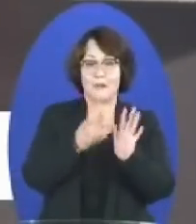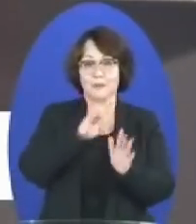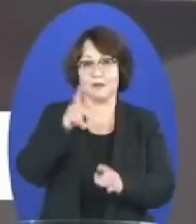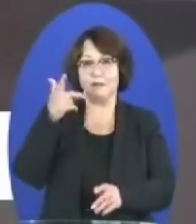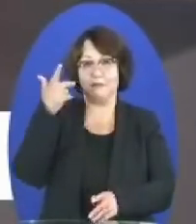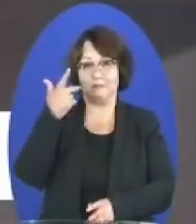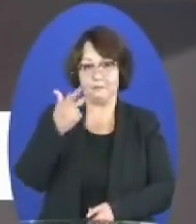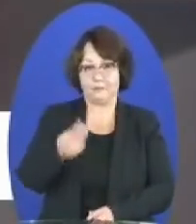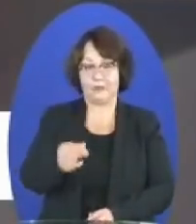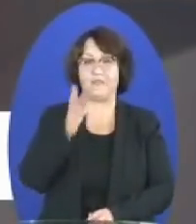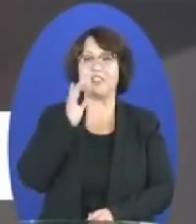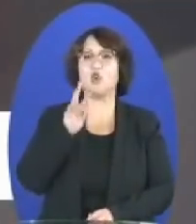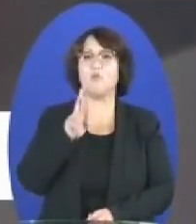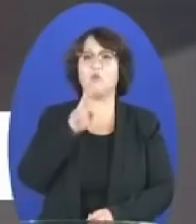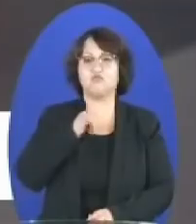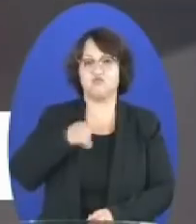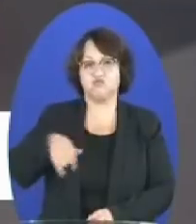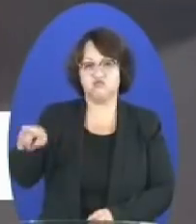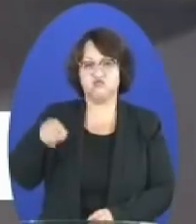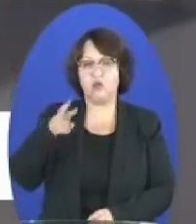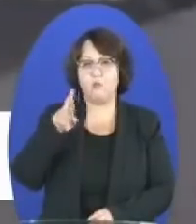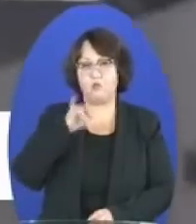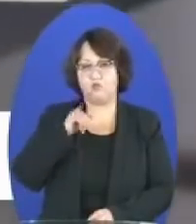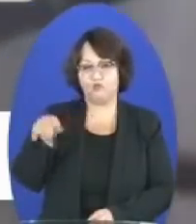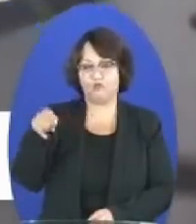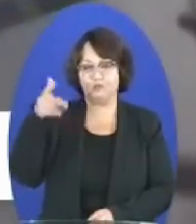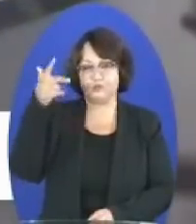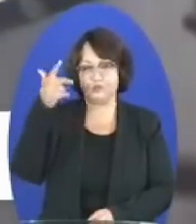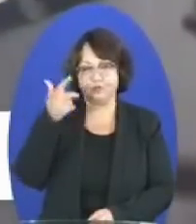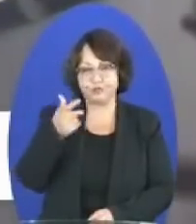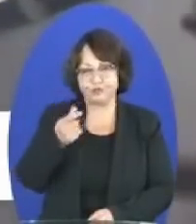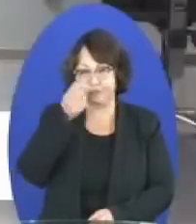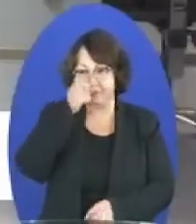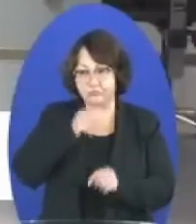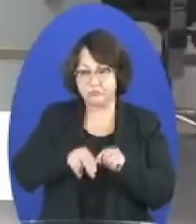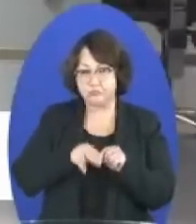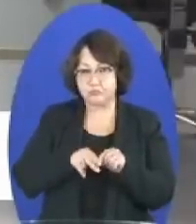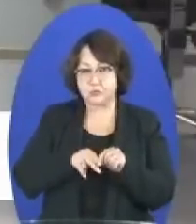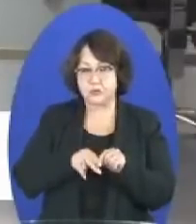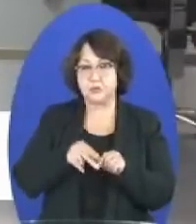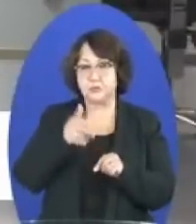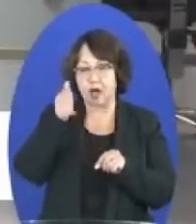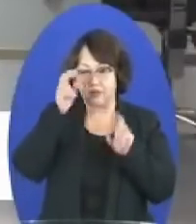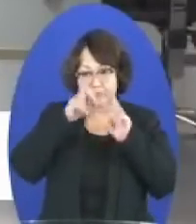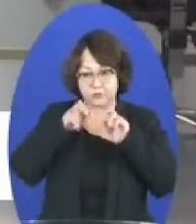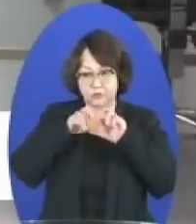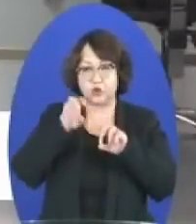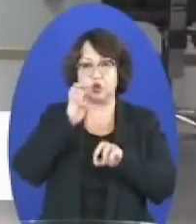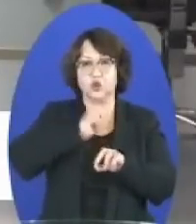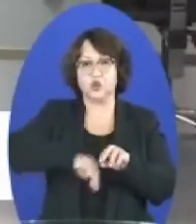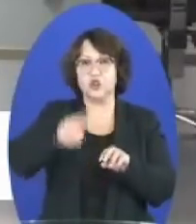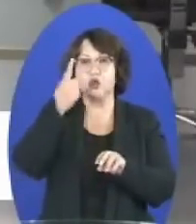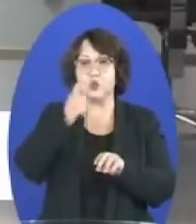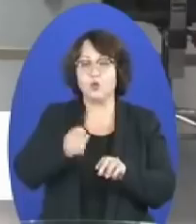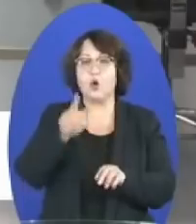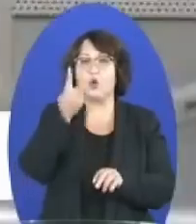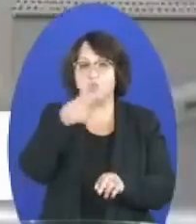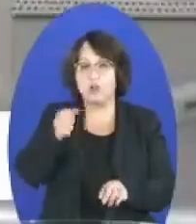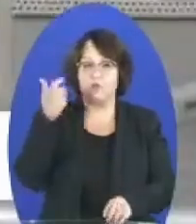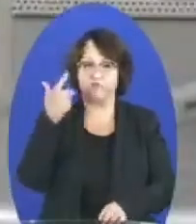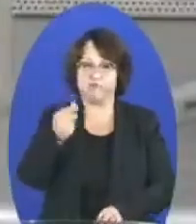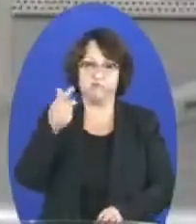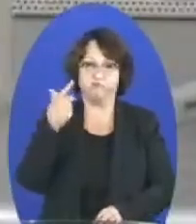улсын Анжис үйлдвэрийн вакциныг судлаачид Осака хотод туршиж эхэлжээ. Уг вакцины үр дүнг сайн судлахын тулд нэг хүнд 2 удаа тарих юм